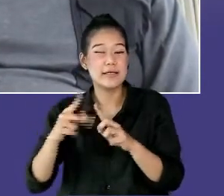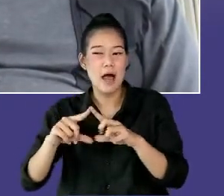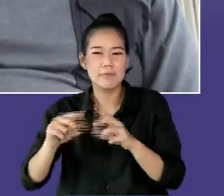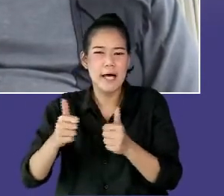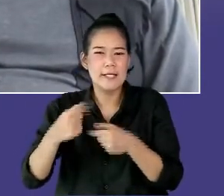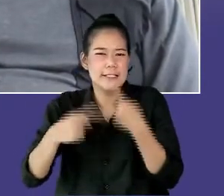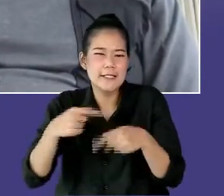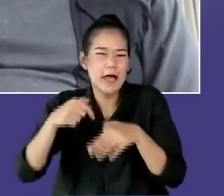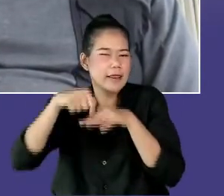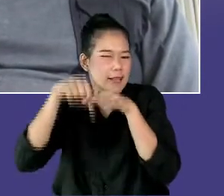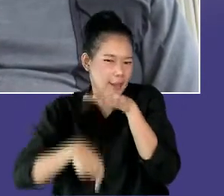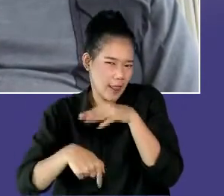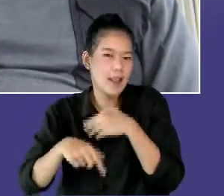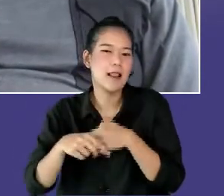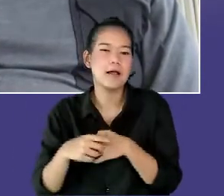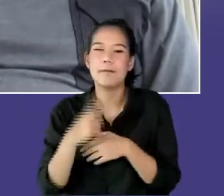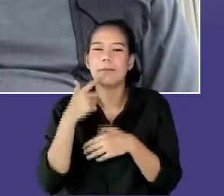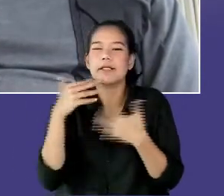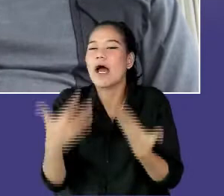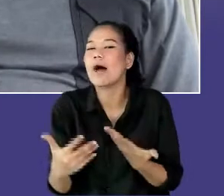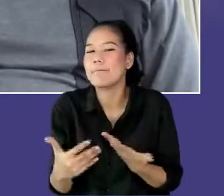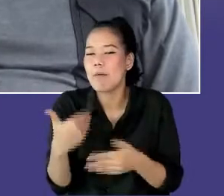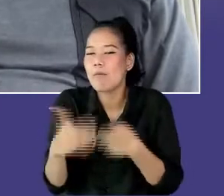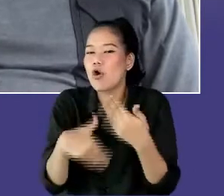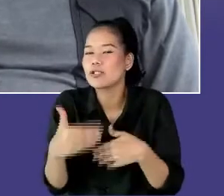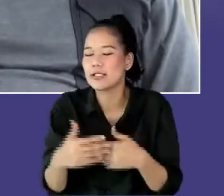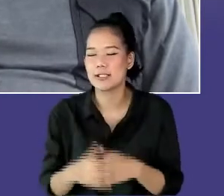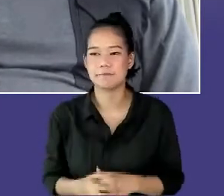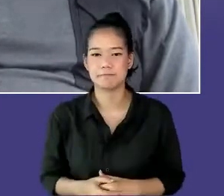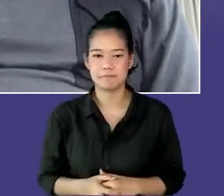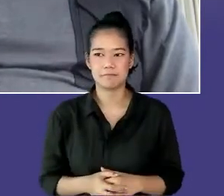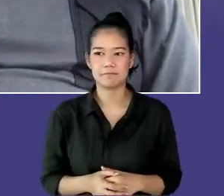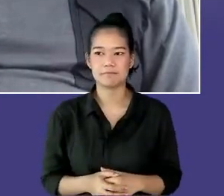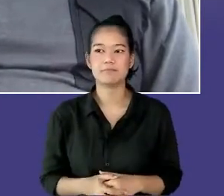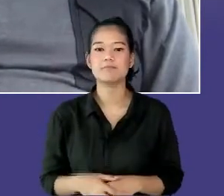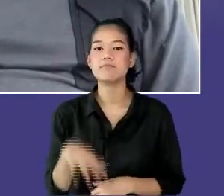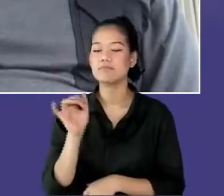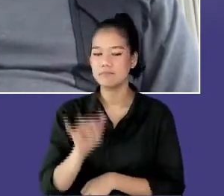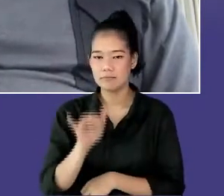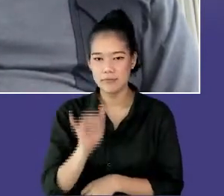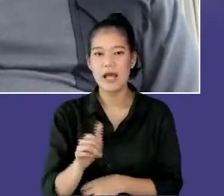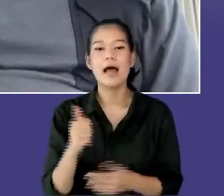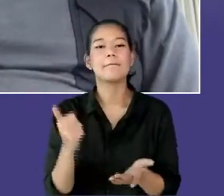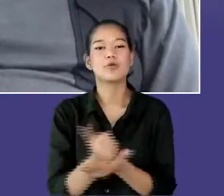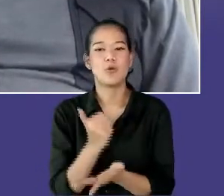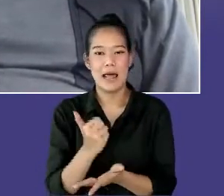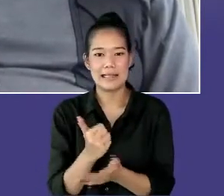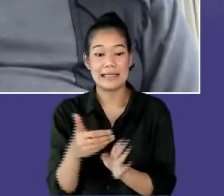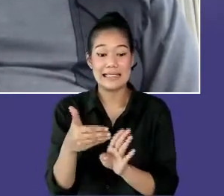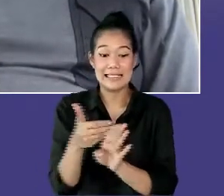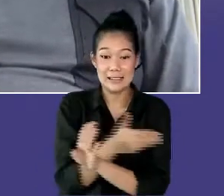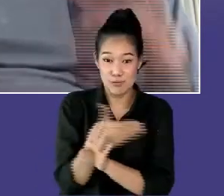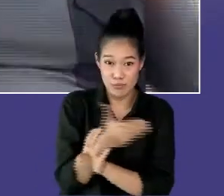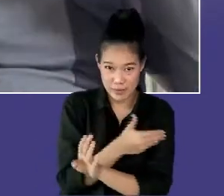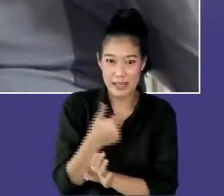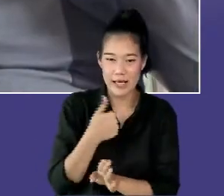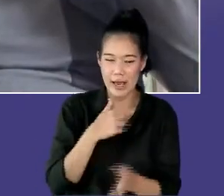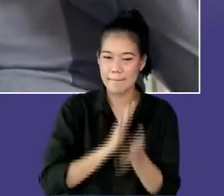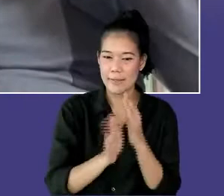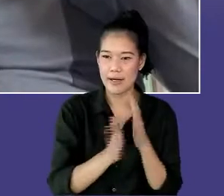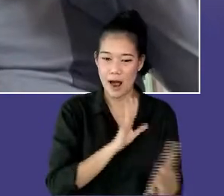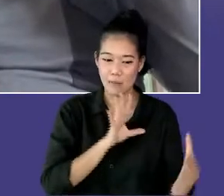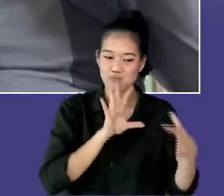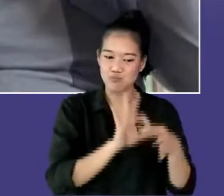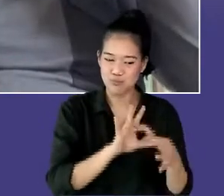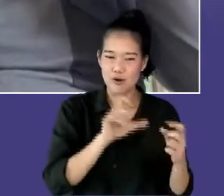lagi lebih detail seperti apa hingga akhirnya terlibat dalam proyek ini. Iya, kebetulan memang sebelumnya aku udah pernah bekerja sama